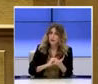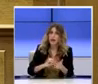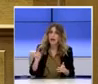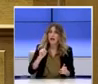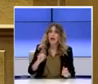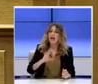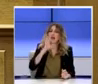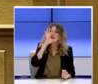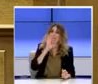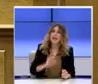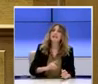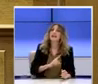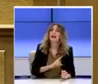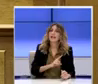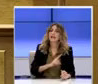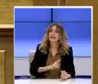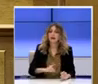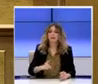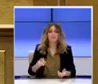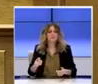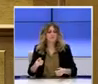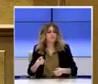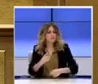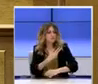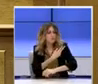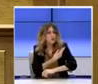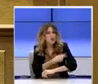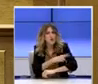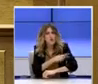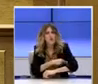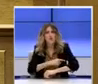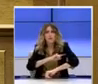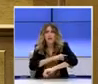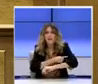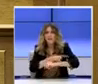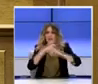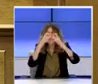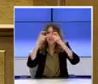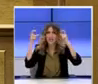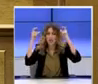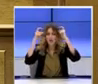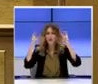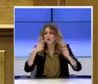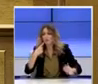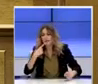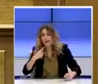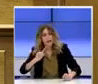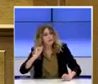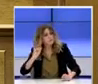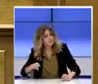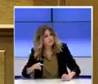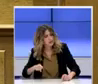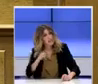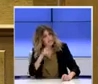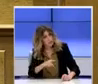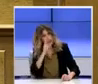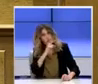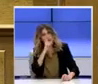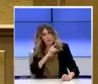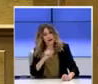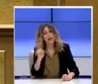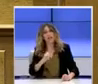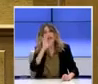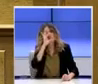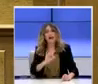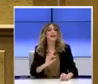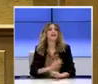των ανθρώπων του Εθνικού Συστήματος Υγείας και των οργανώσεών τους? Δεν είναι αλήθεια ότι αδιαφορήσατε και αδιαφορείτε για τη γνώμη